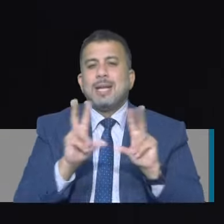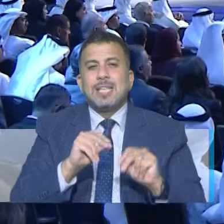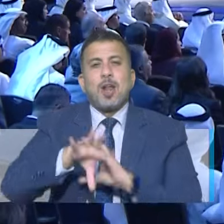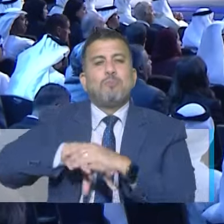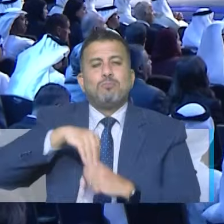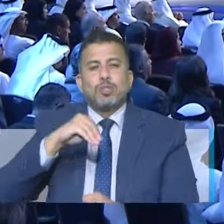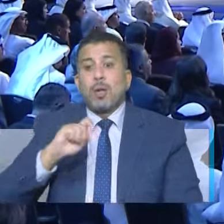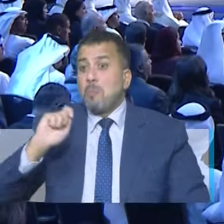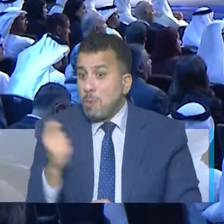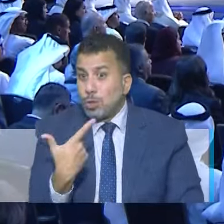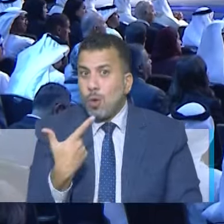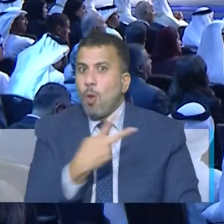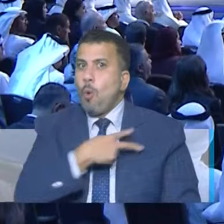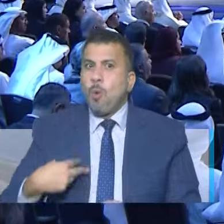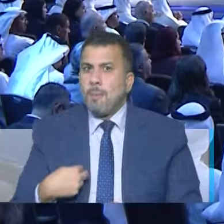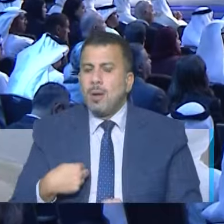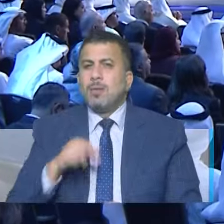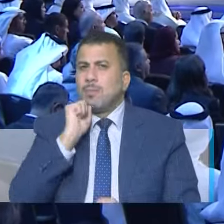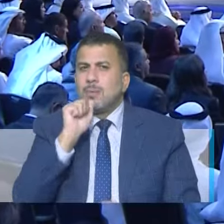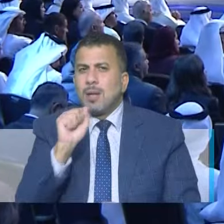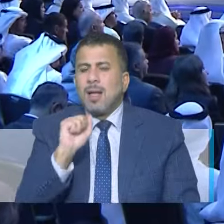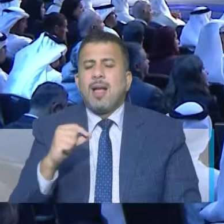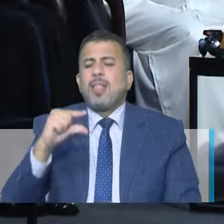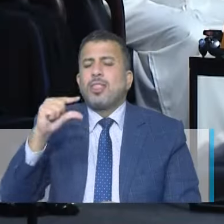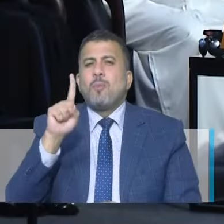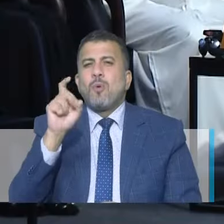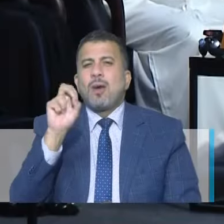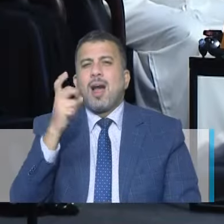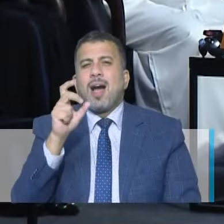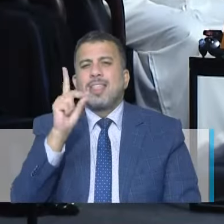المسرعات الحكوميه وبرنامج تصفير البيروقراطيه